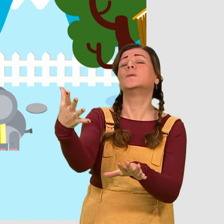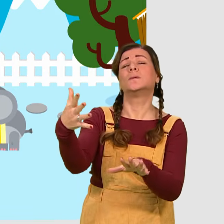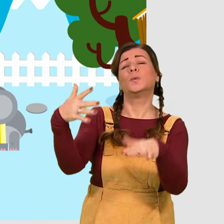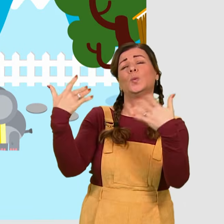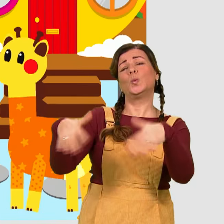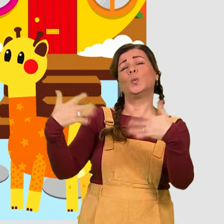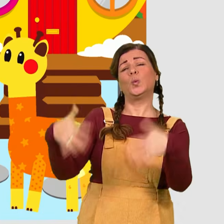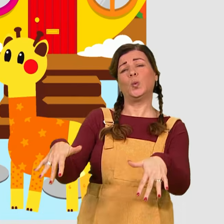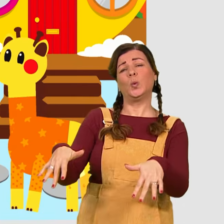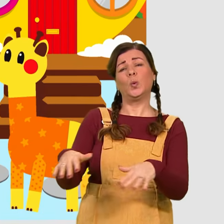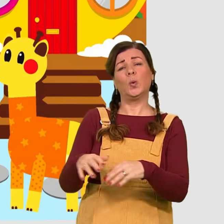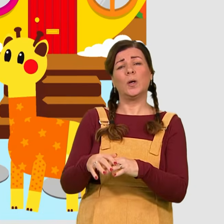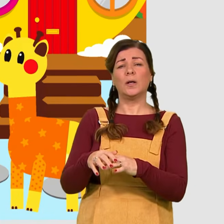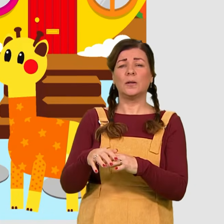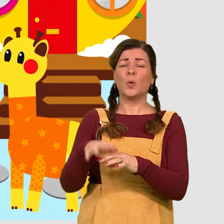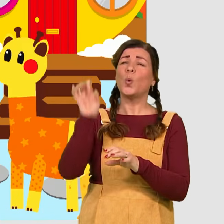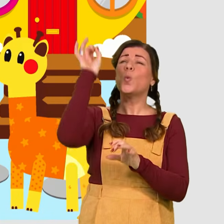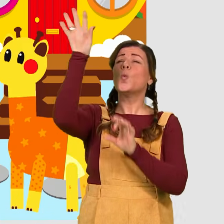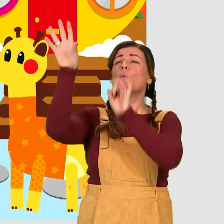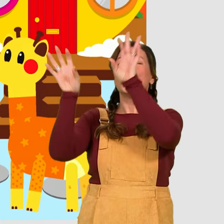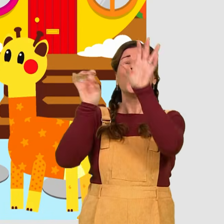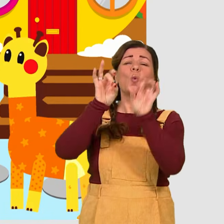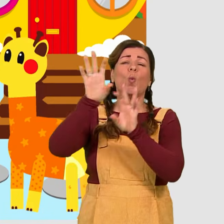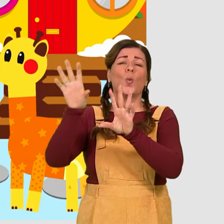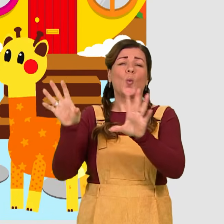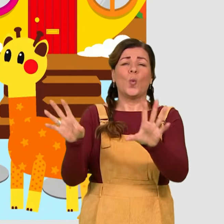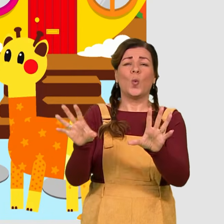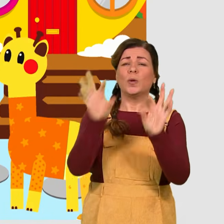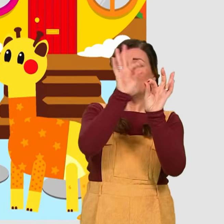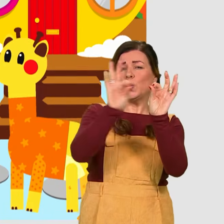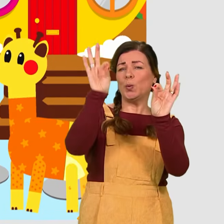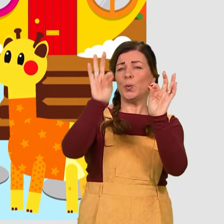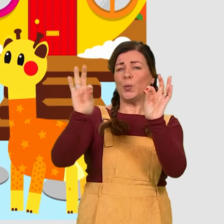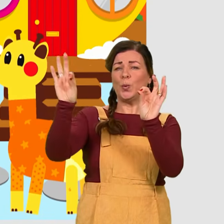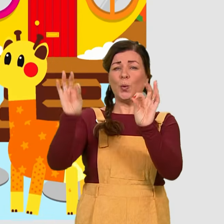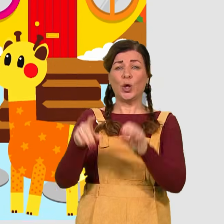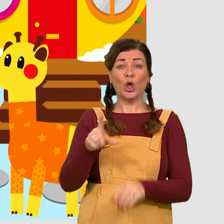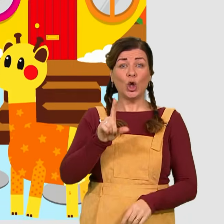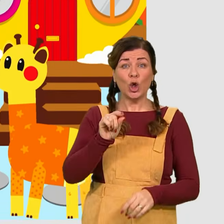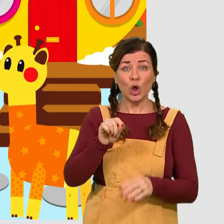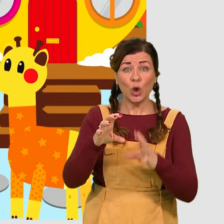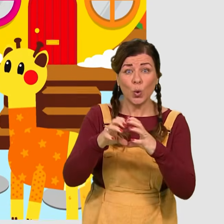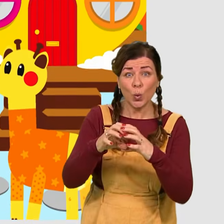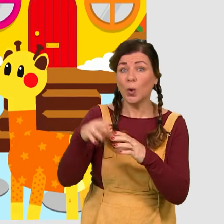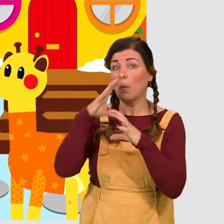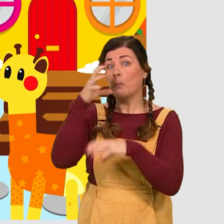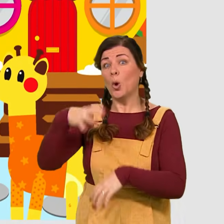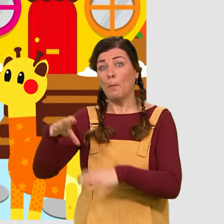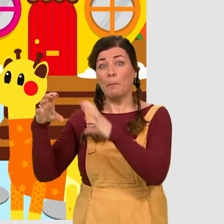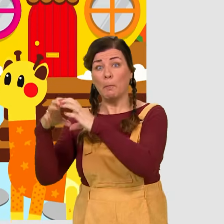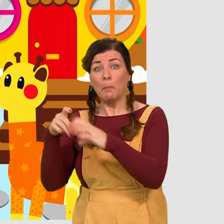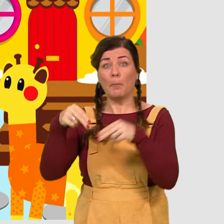gyd. Roedd hi'n sgleinio efo addurniadau o cyw, plwmp,